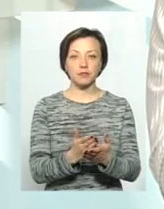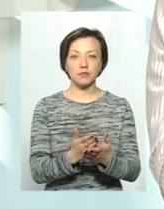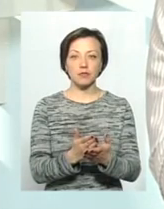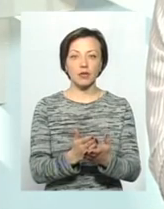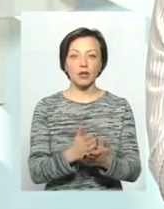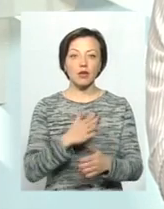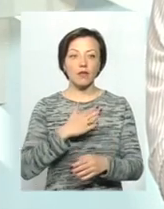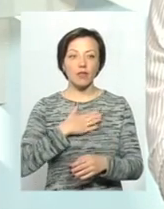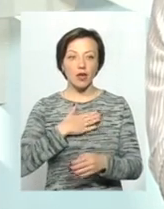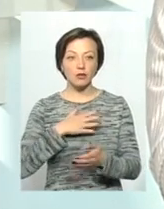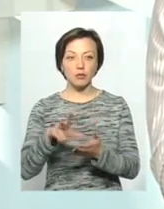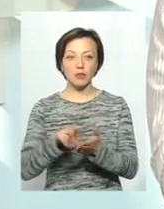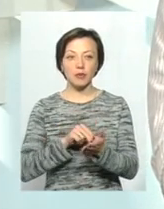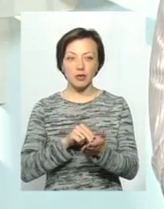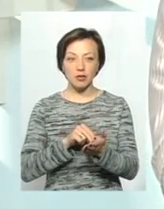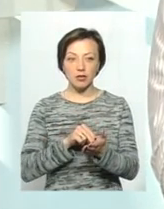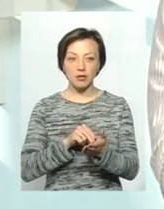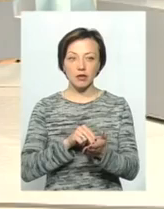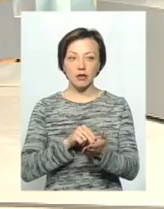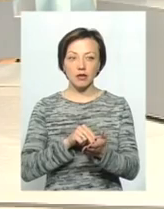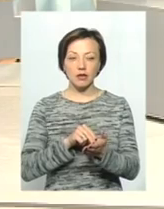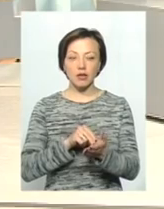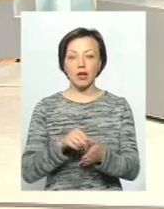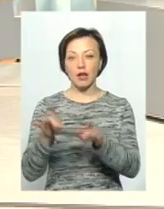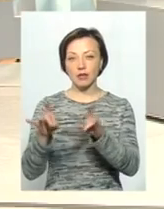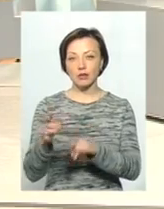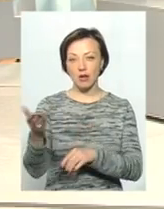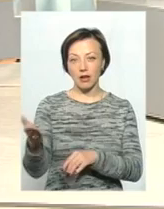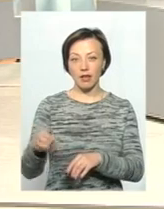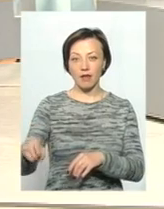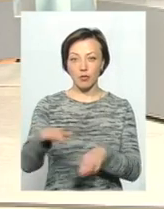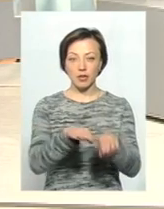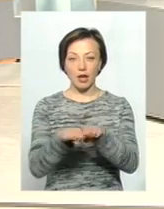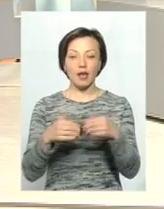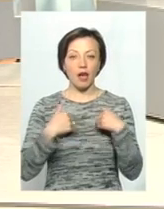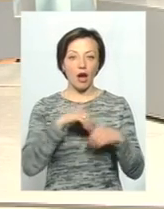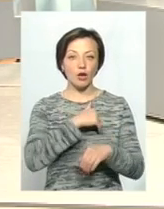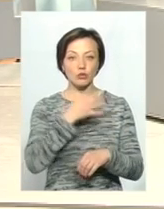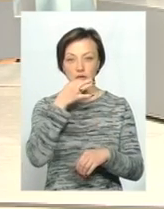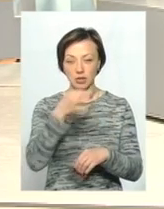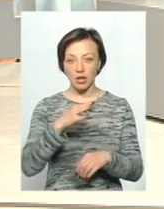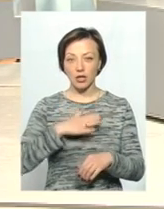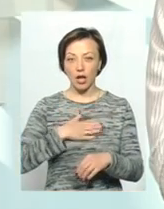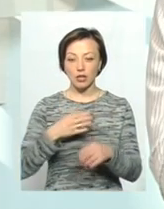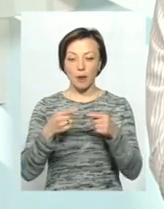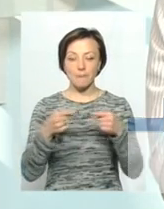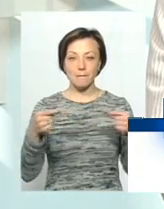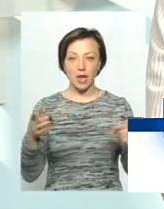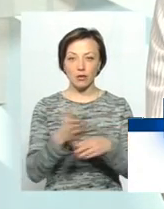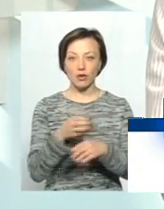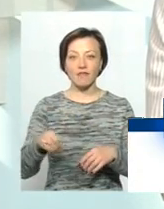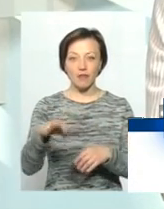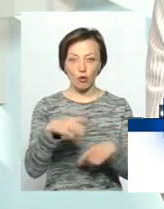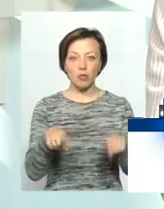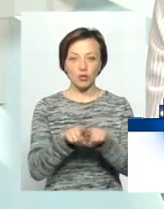на нашому ще примірі, теж як у колеги, ресторан європейського рівня, так і я хочу сказати, що наша продукція, вона в Європі